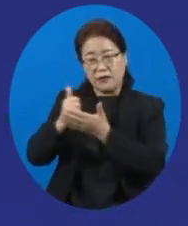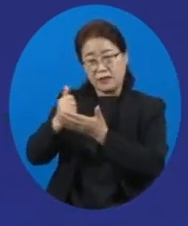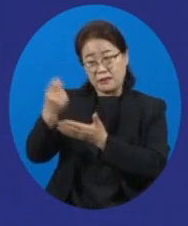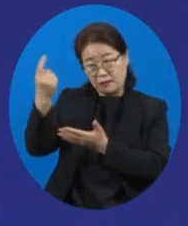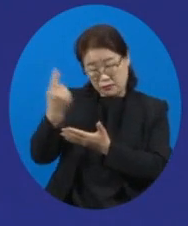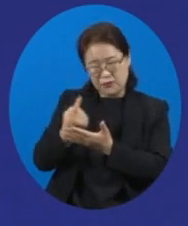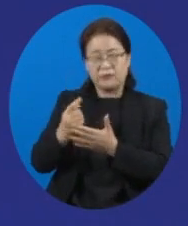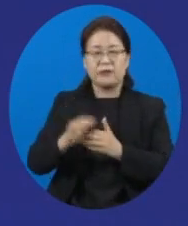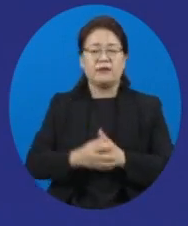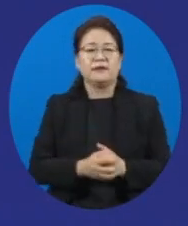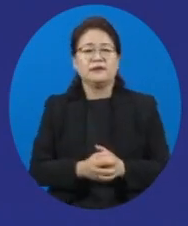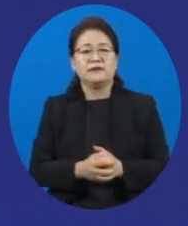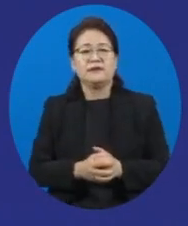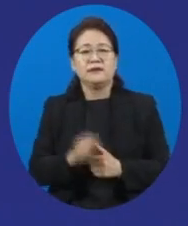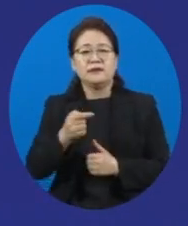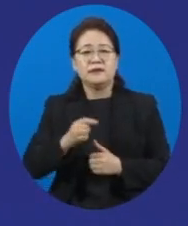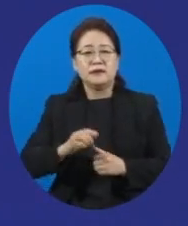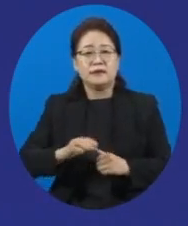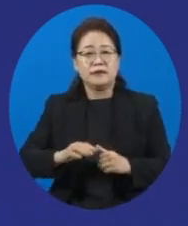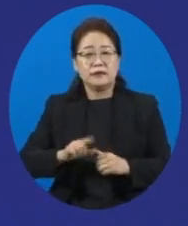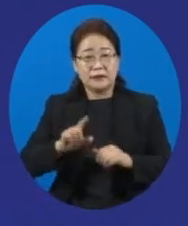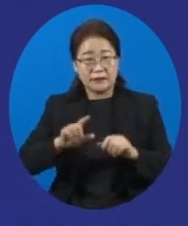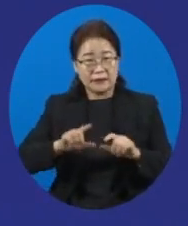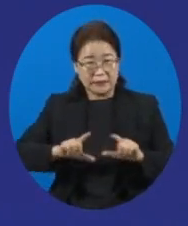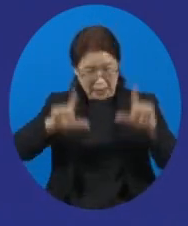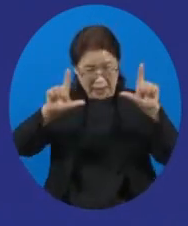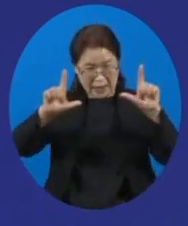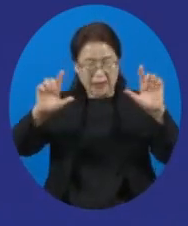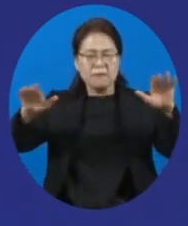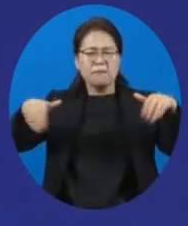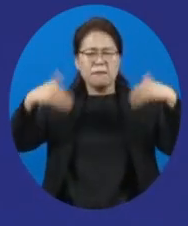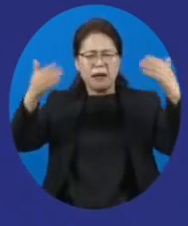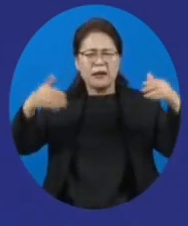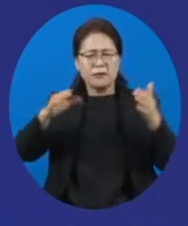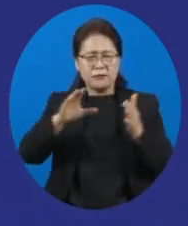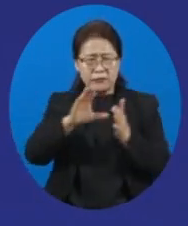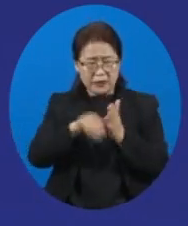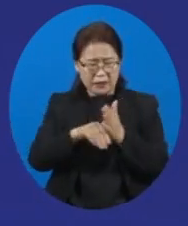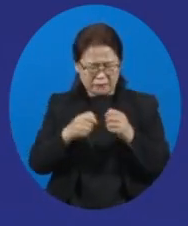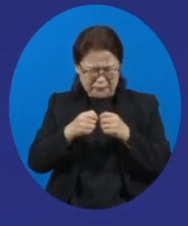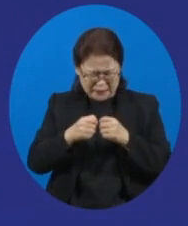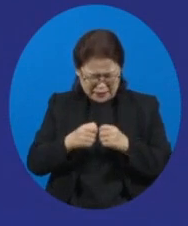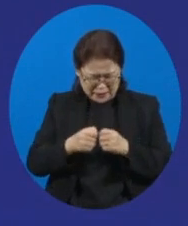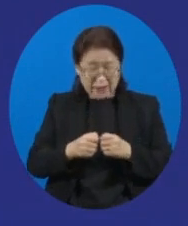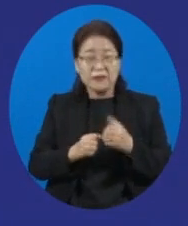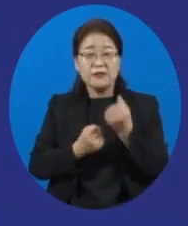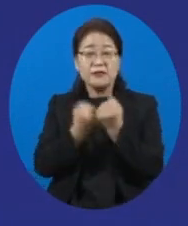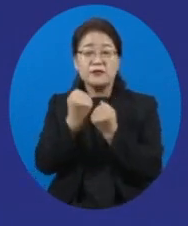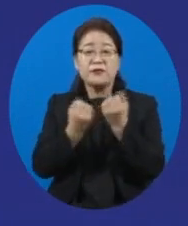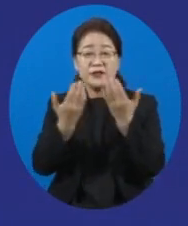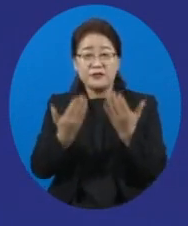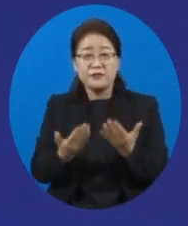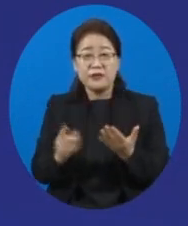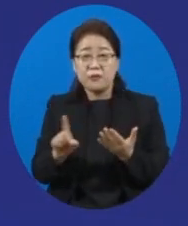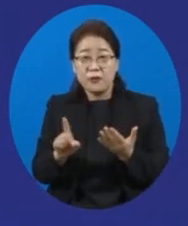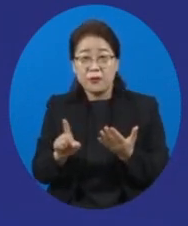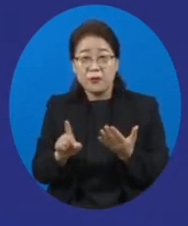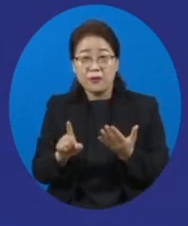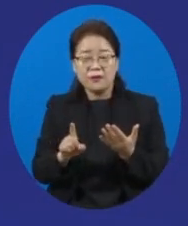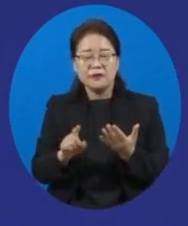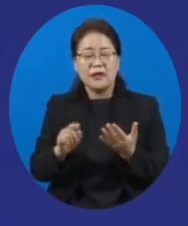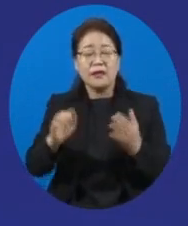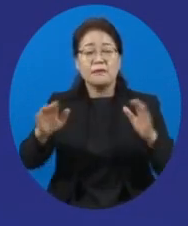그런데 그날 바람이 불 때라고 조금 디테일하게 설명을 하고 있어요. 여기서 바람은 어떤